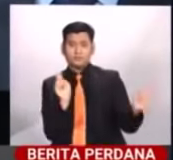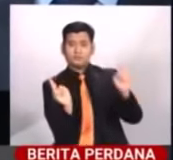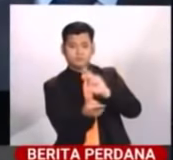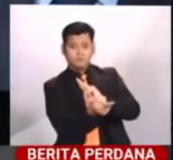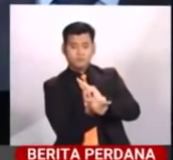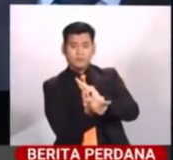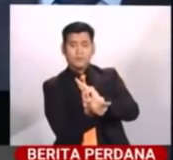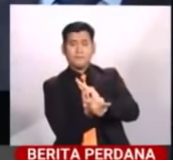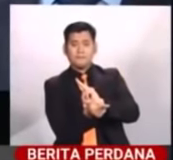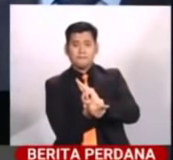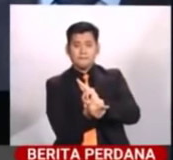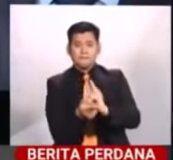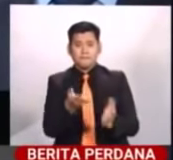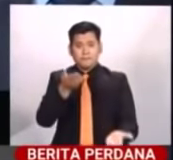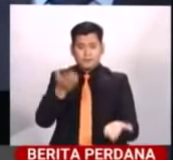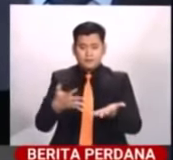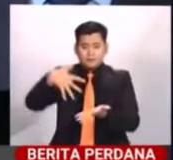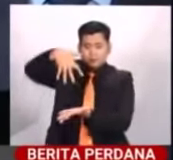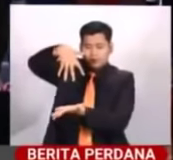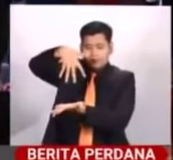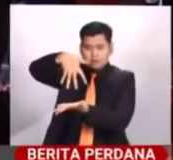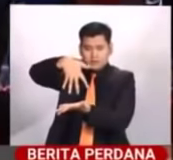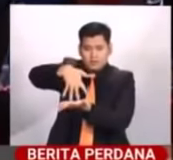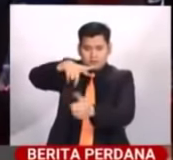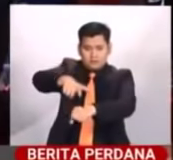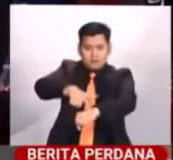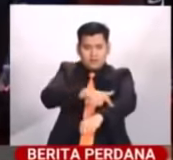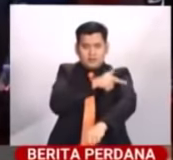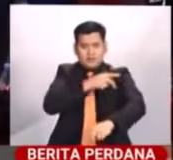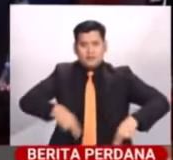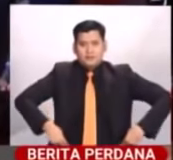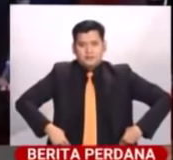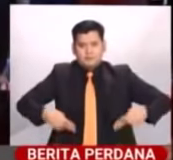mungkin untuk penjara seumur hidup.